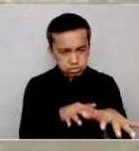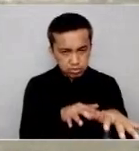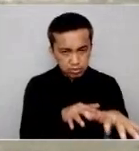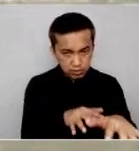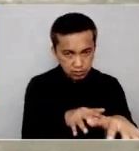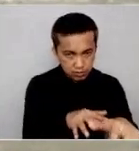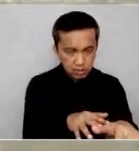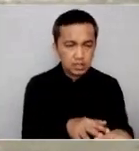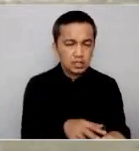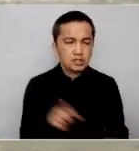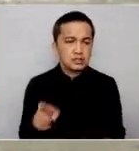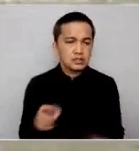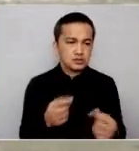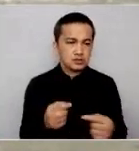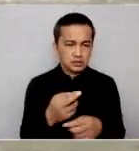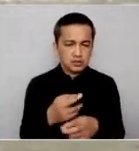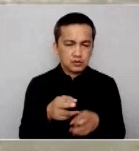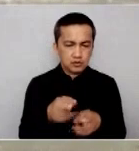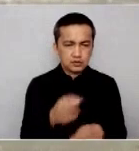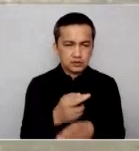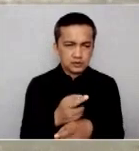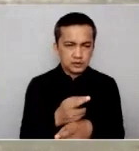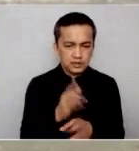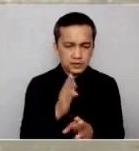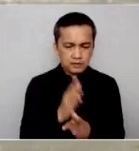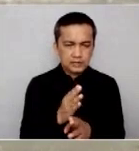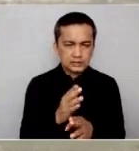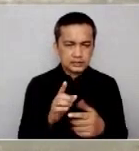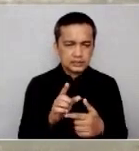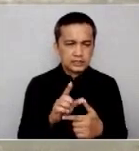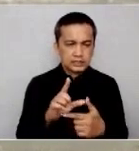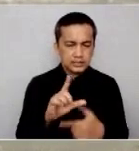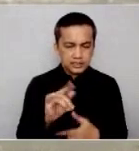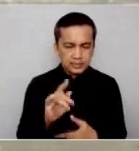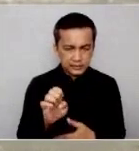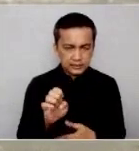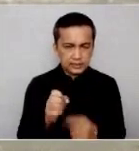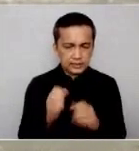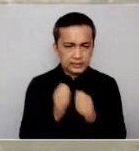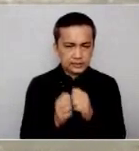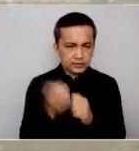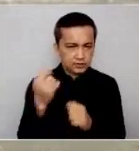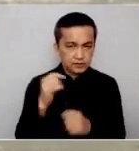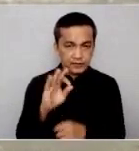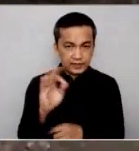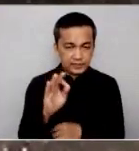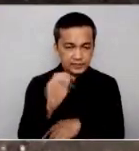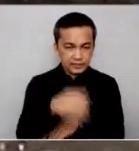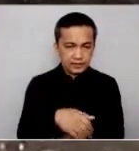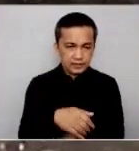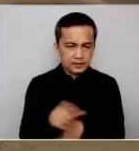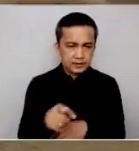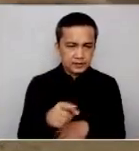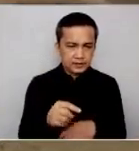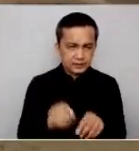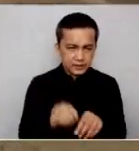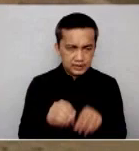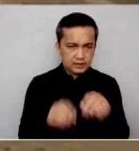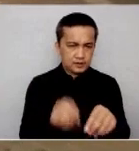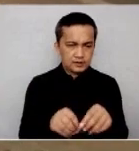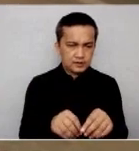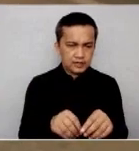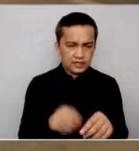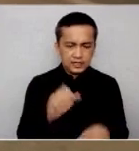itong isinasagawang road repair sa bus lane ng EDSA. Nagsimula noong Biyernes ng gabi ang road re-blocking at paglalagay ng asfalto